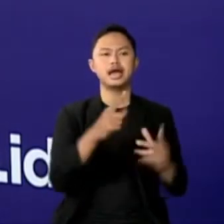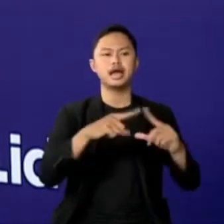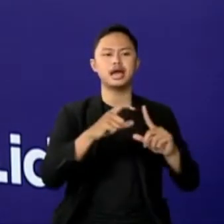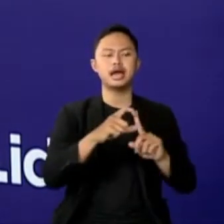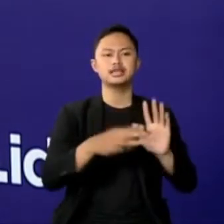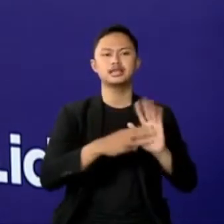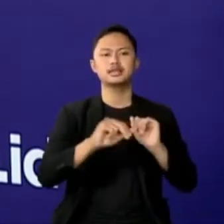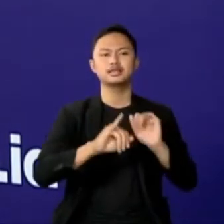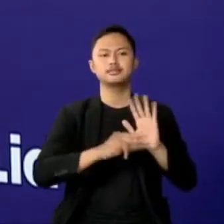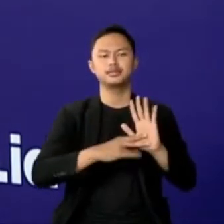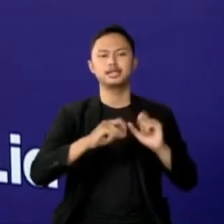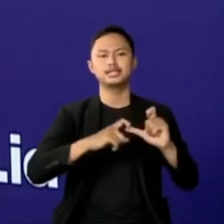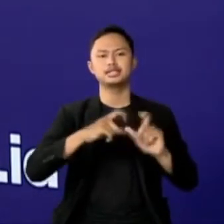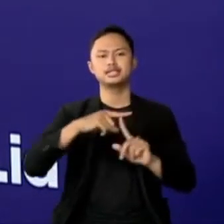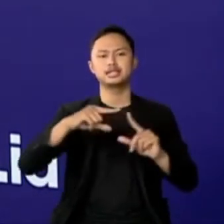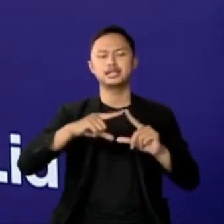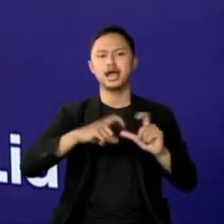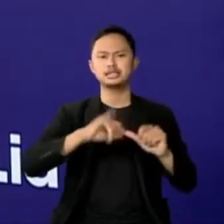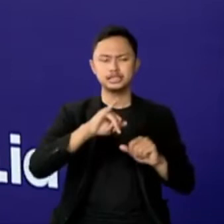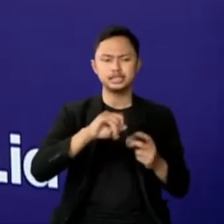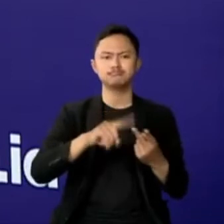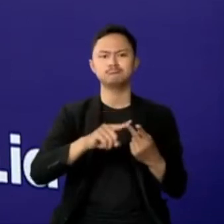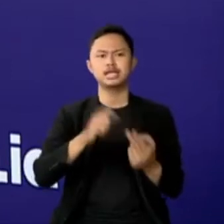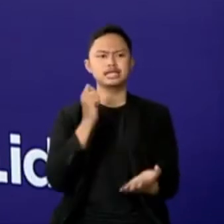administrasi denda kerja sosial